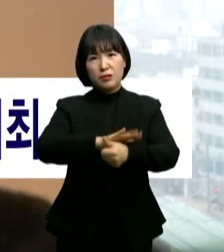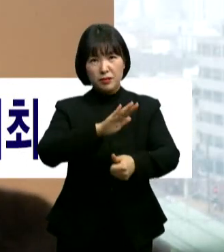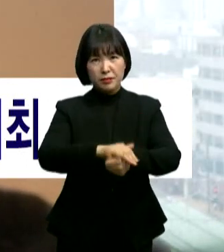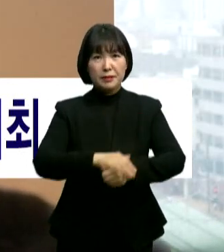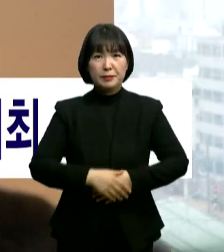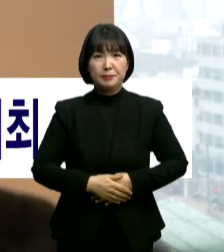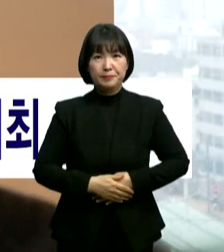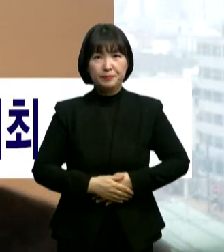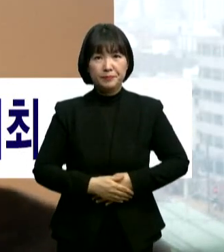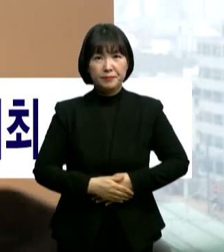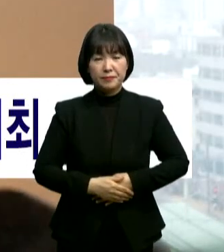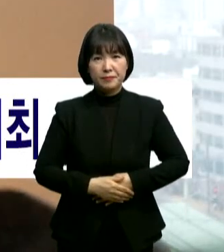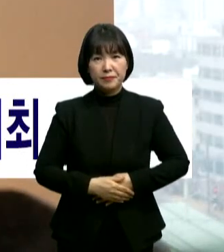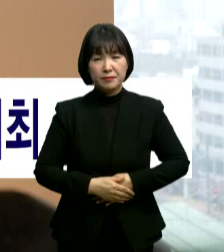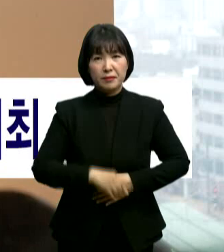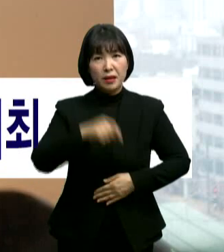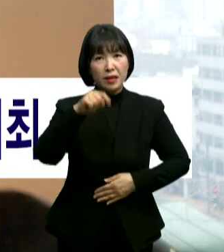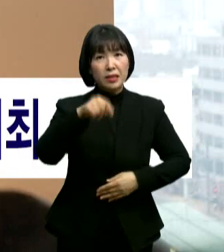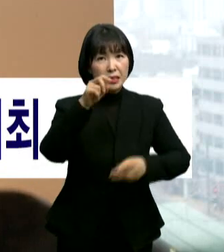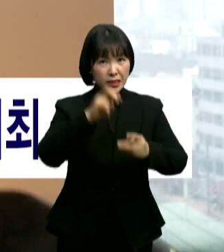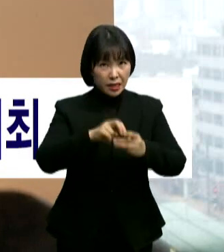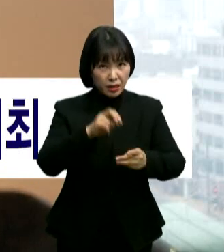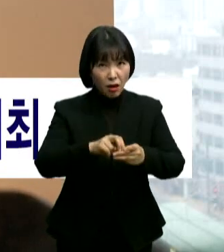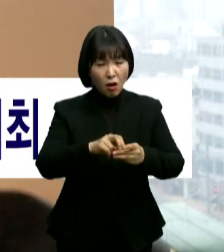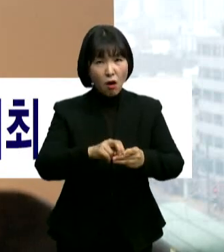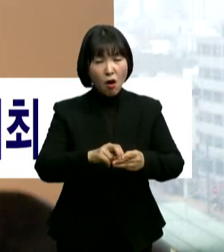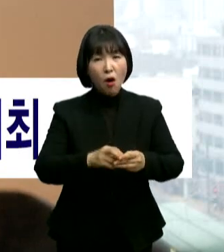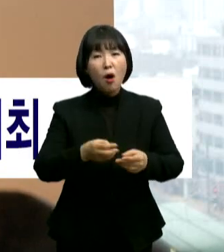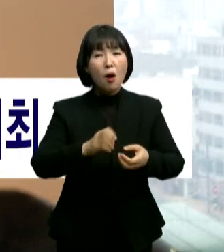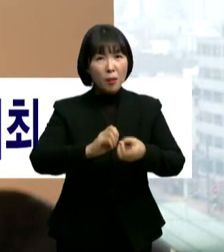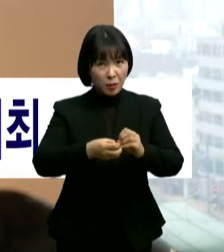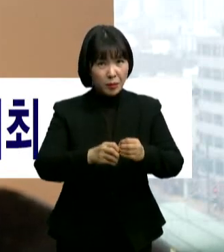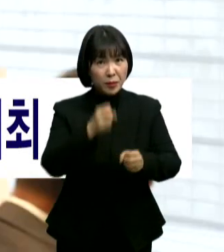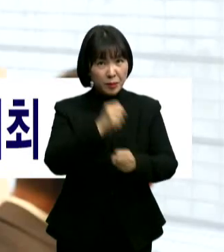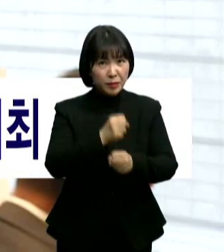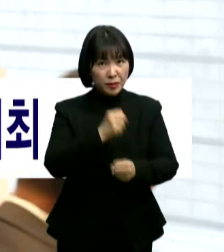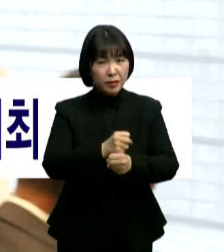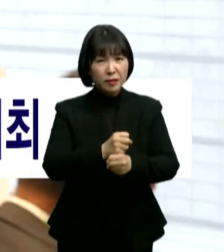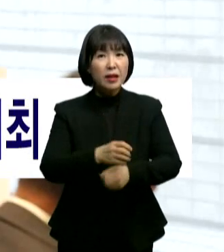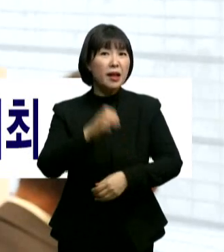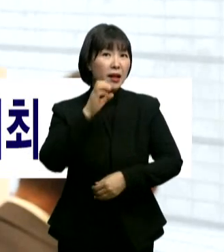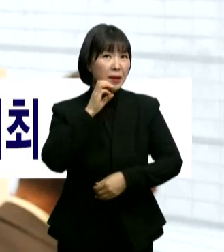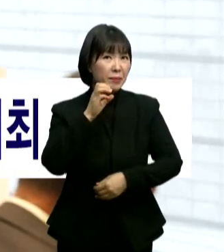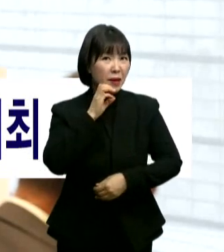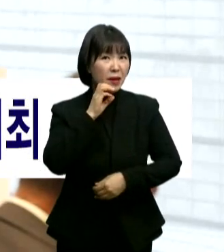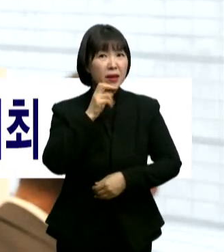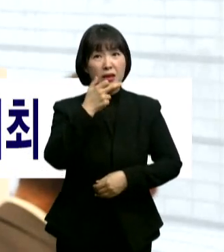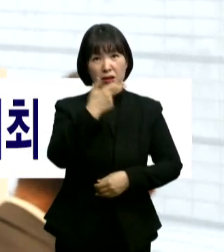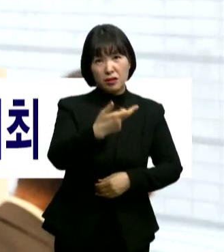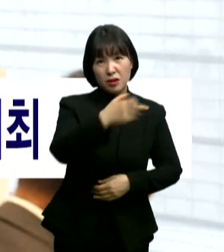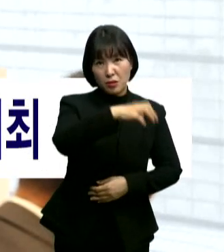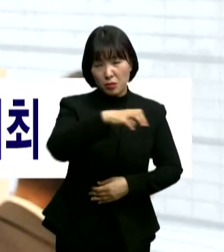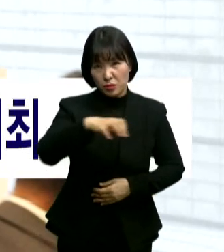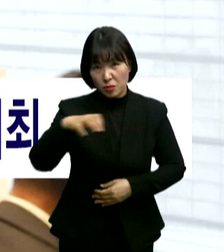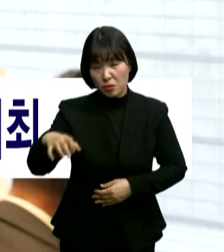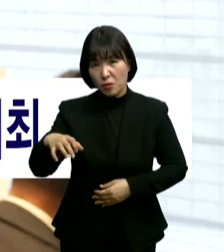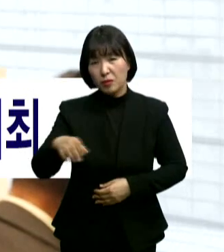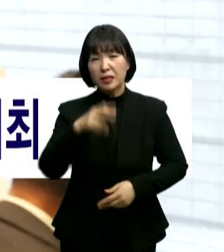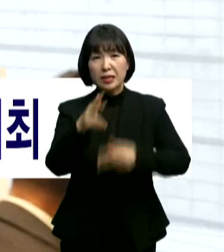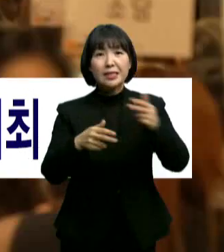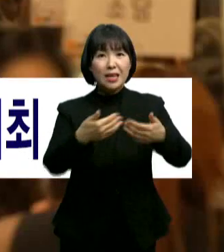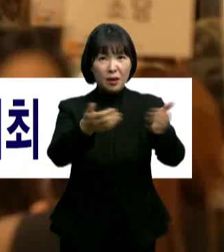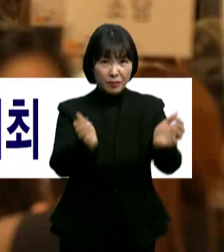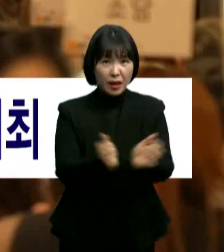인천 미추월 지역 자발 센터는 미추월 공방 꾸미 등 카페 등 총 17개의 자활 사업단을 운영하고